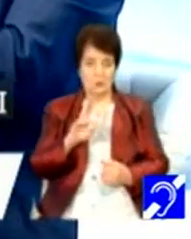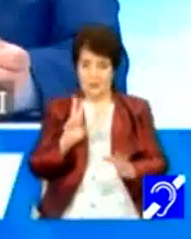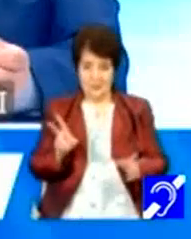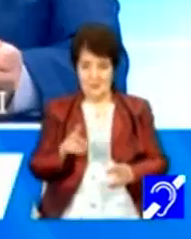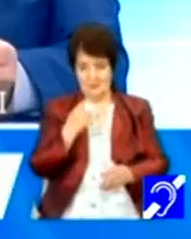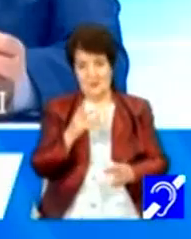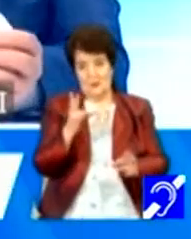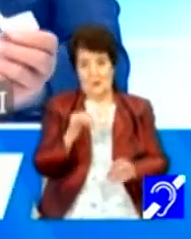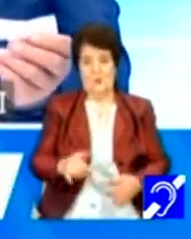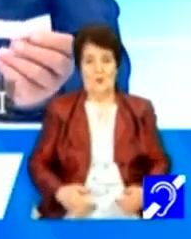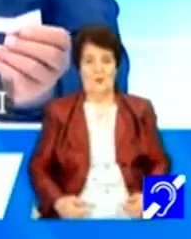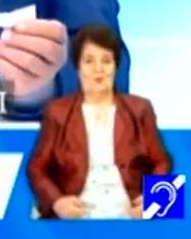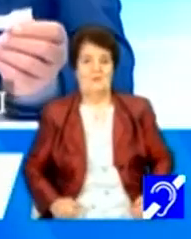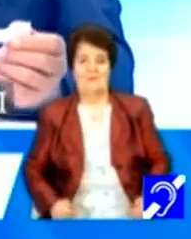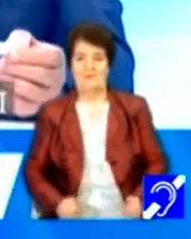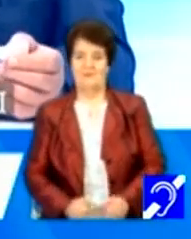să...